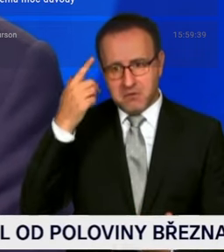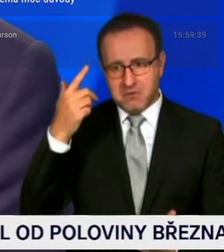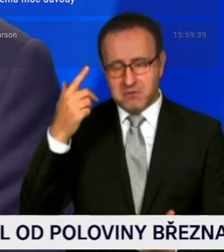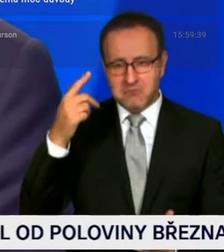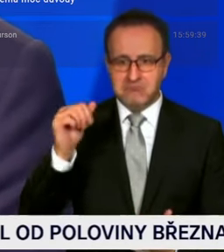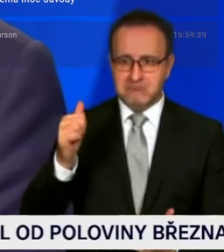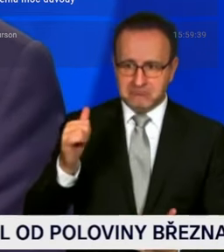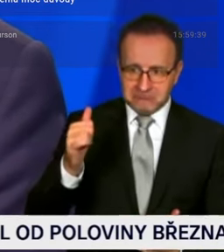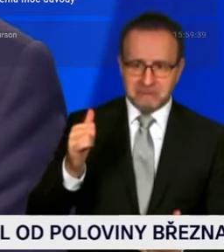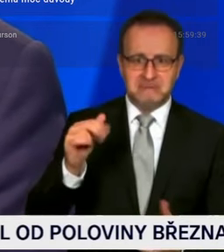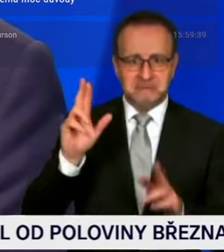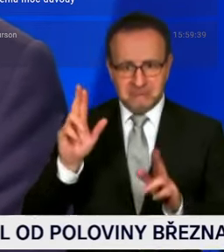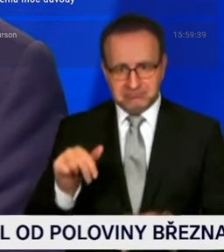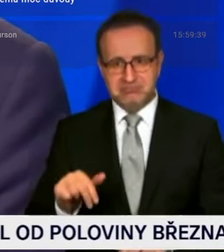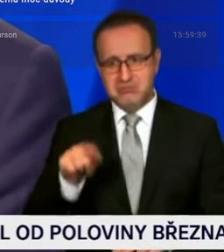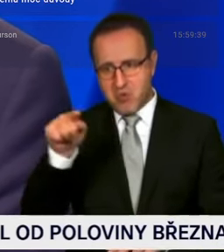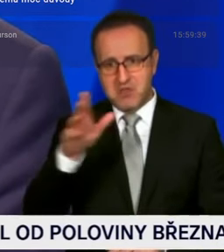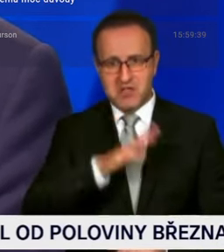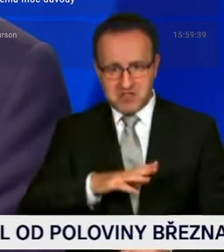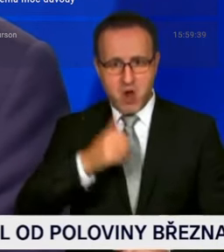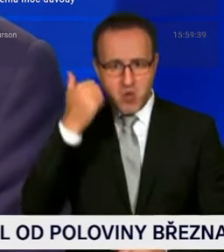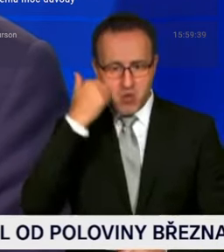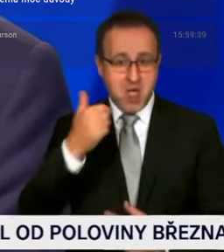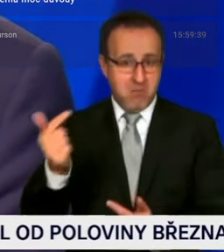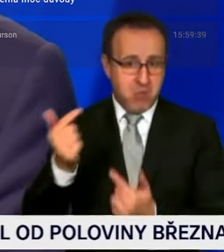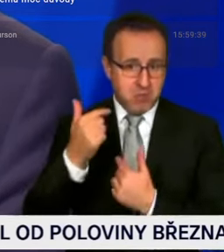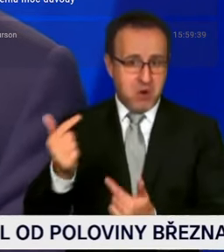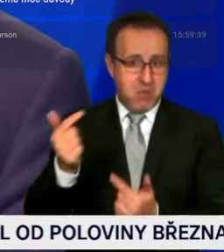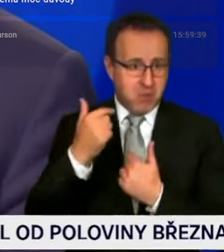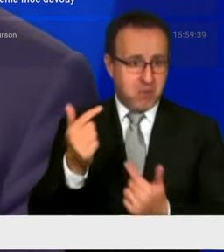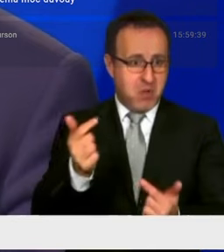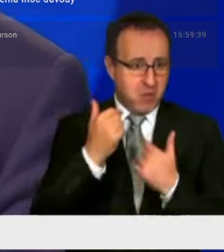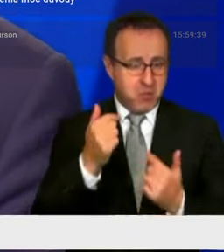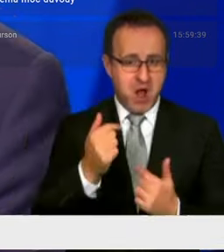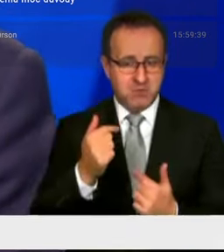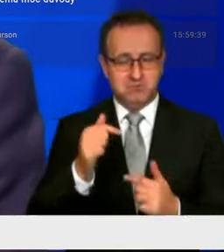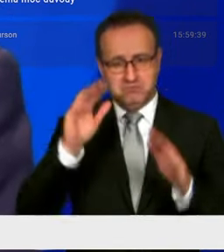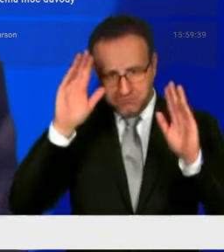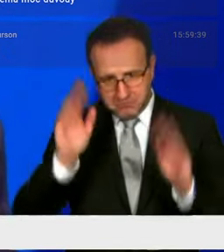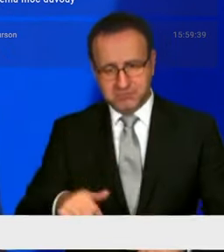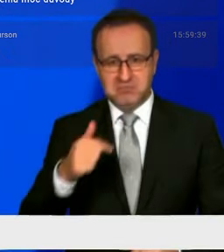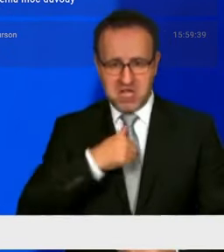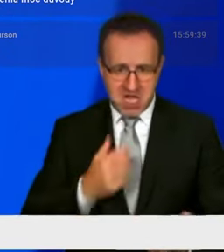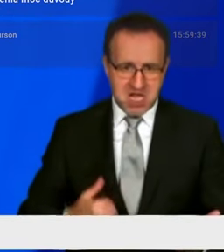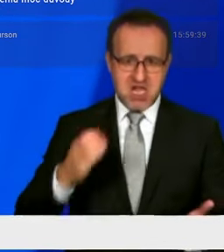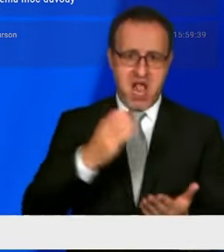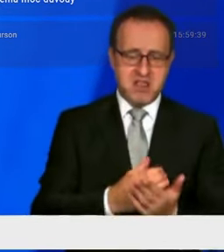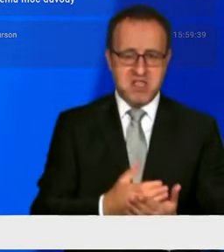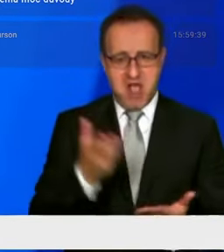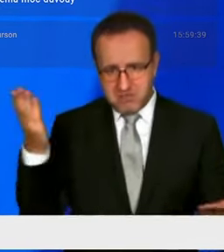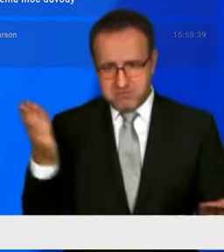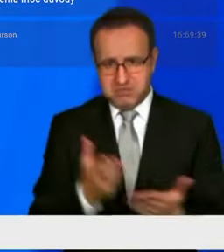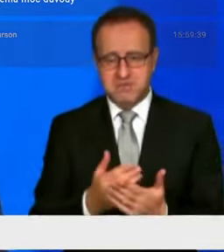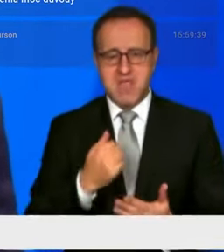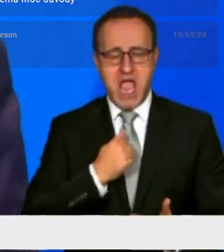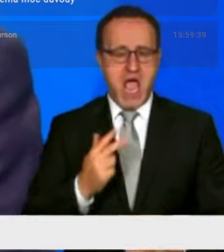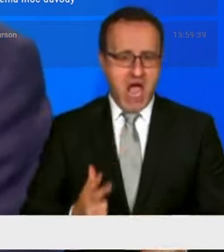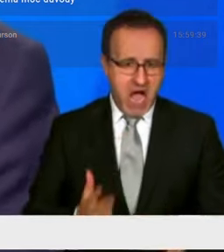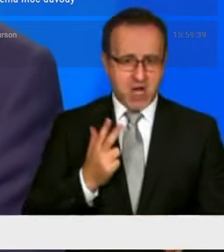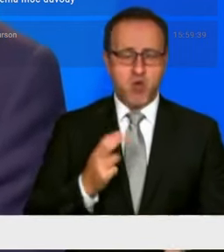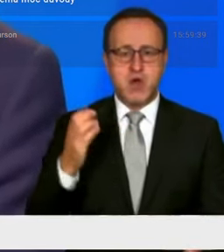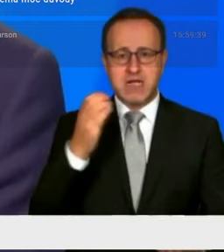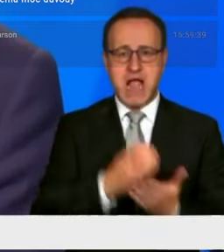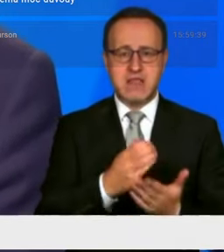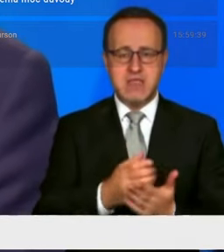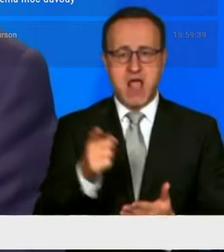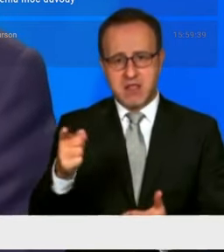vyhoviem želaniu tej časti ľudí ktorí si ma vedia predstaviť na poste prezidenta Slovenskej republiky a hrdo som túto Kandidát